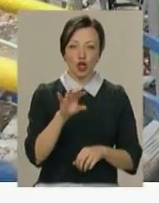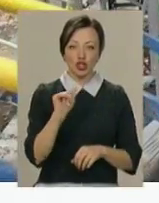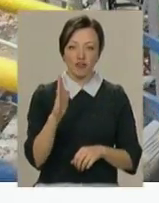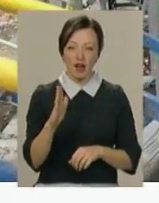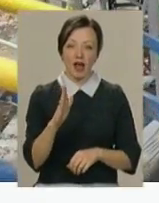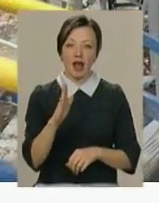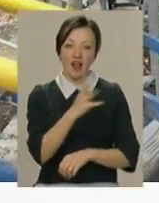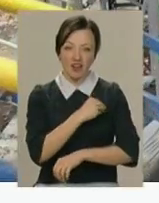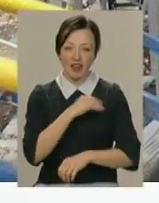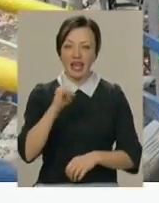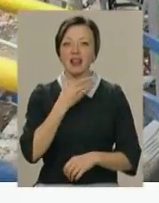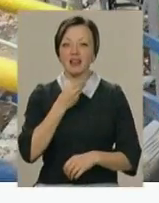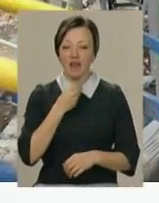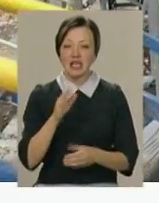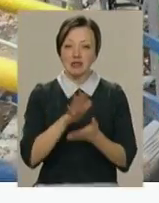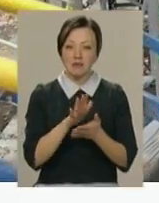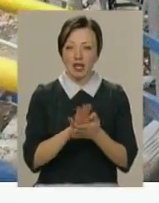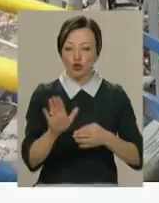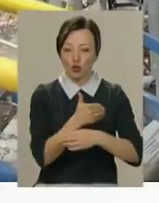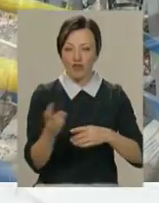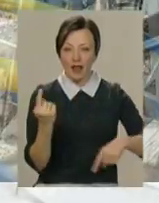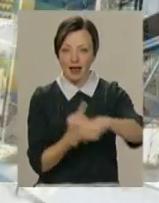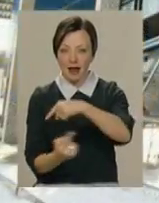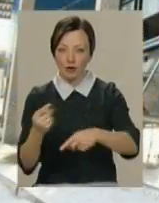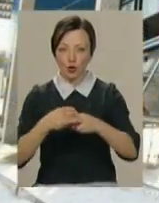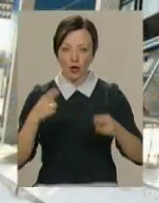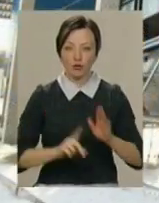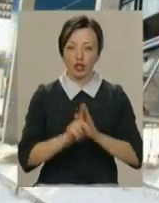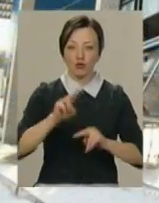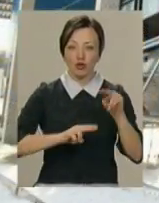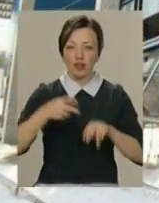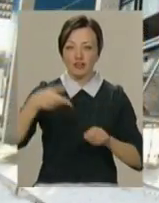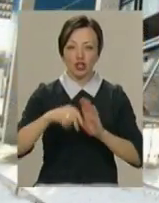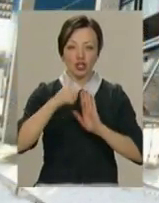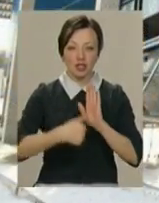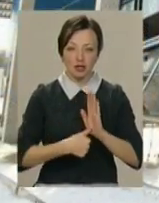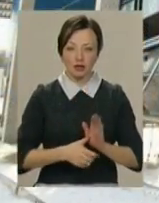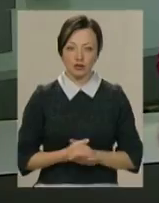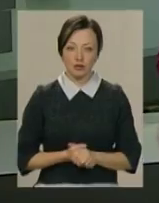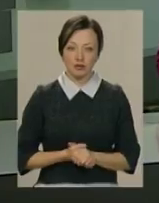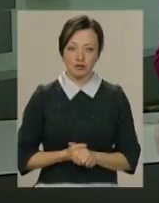та у Литві. Сміттєсортувальну лінію в Дунаєвцях почали зводити у 2016-му.